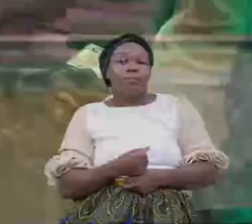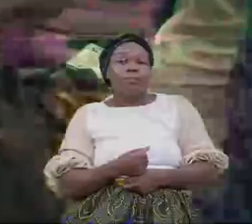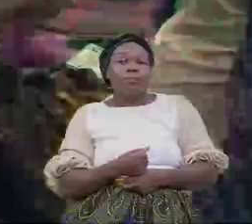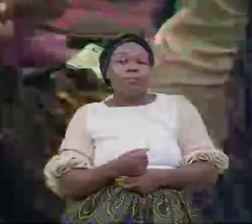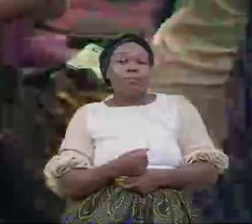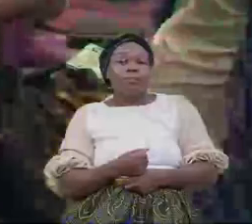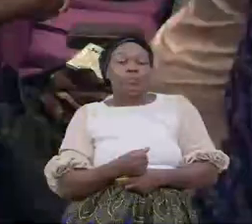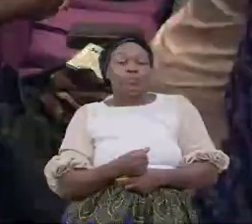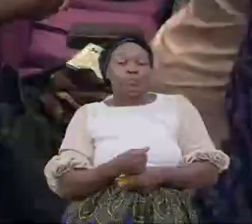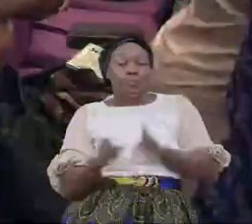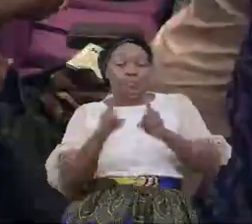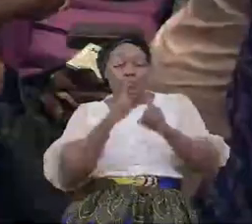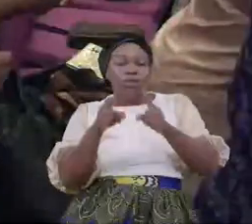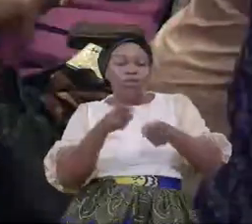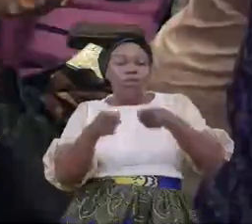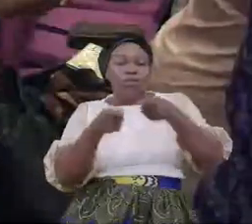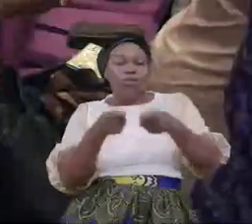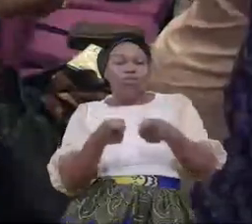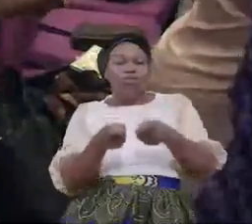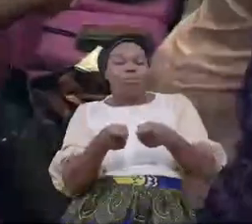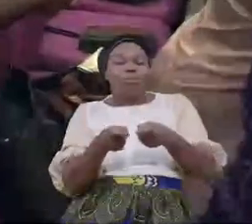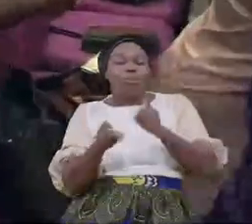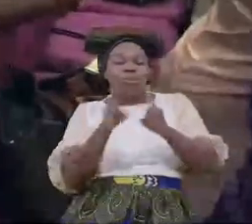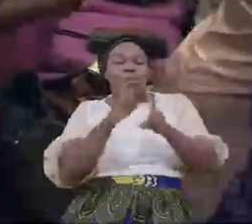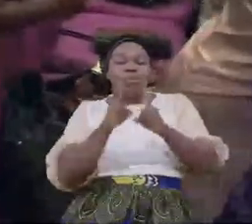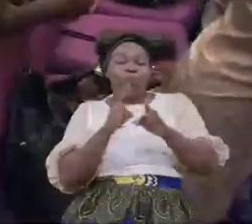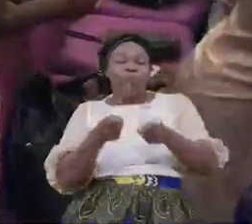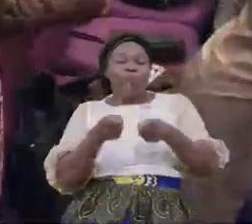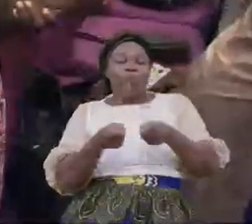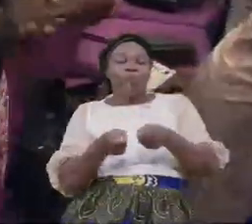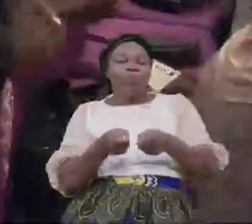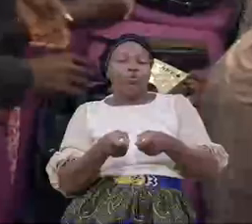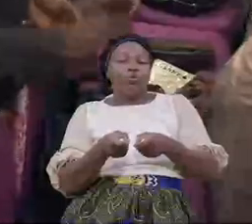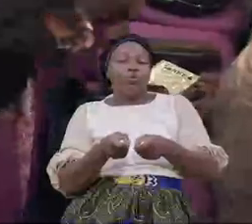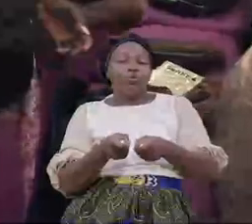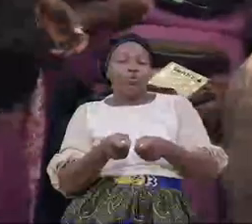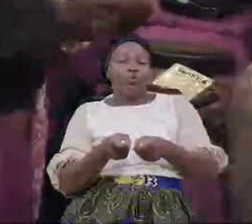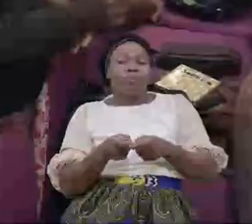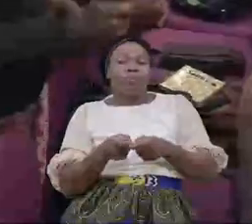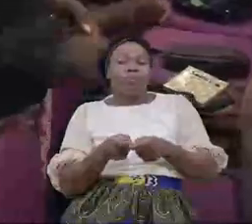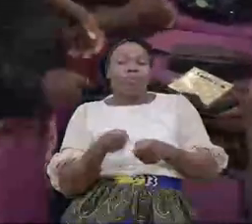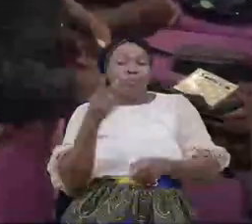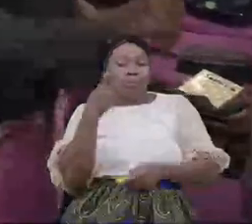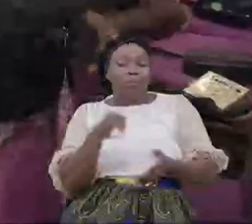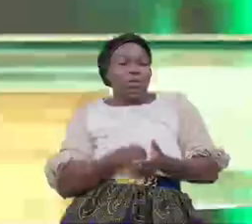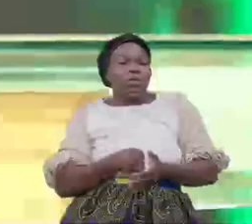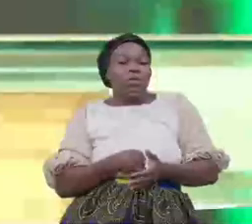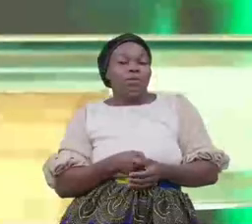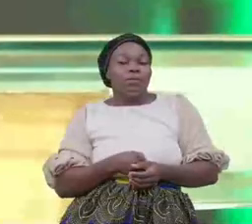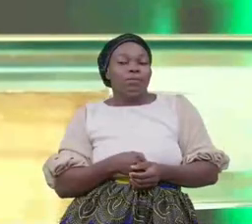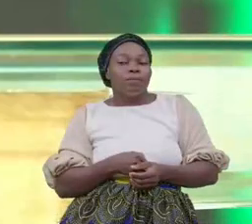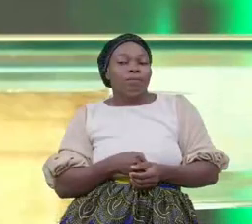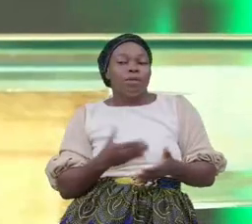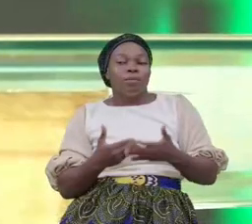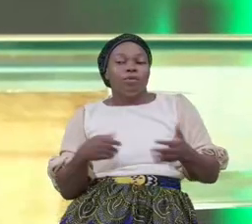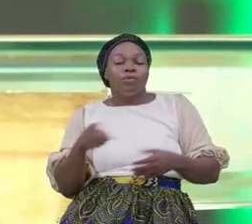Le contrôle de la parole. Le contrôle de la parole. Vois-le